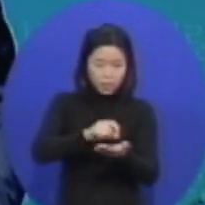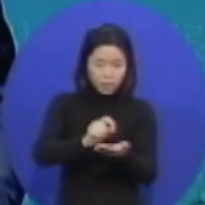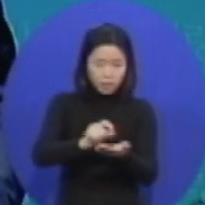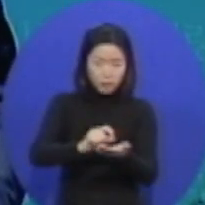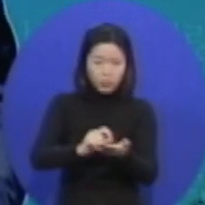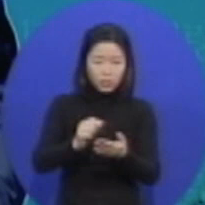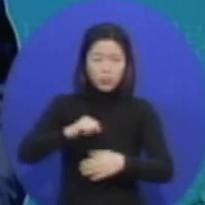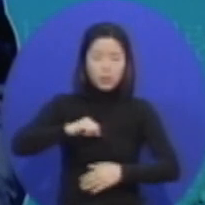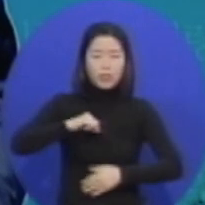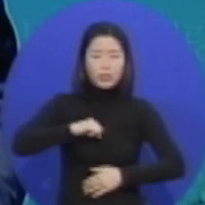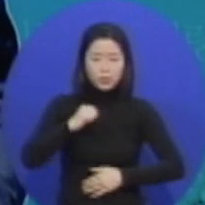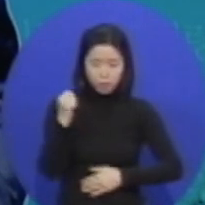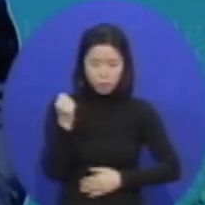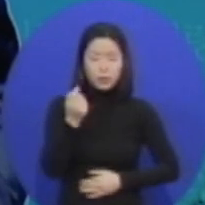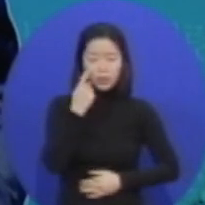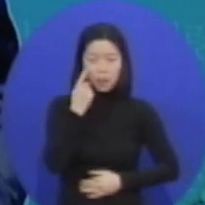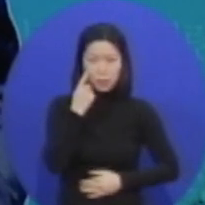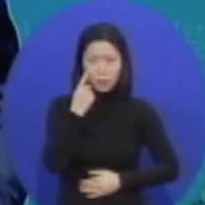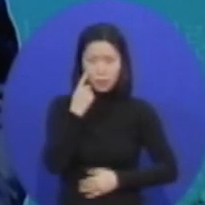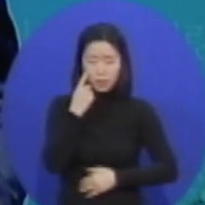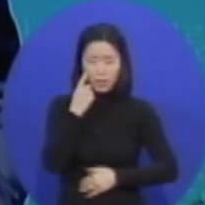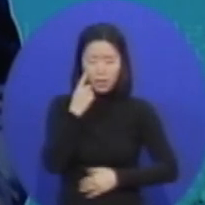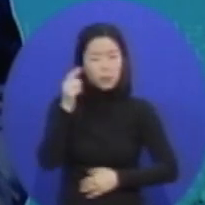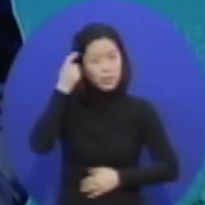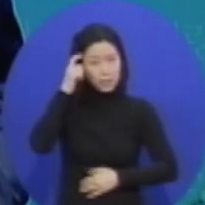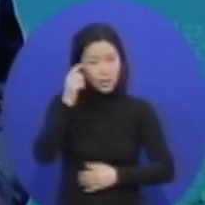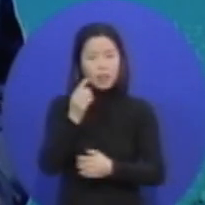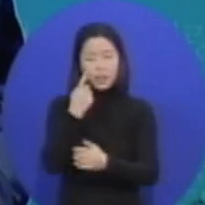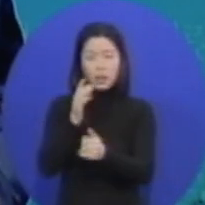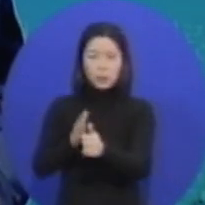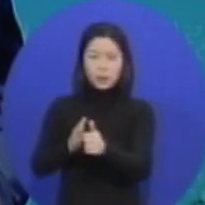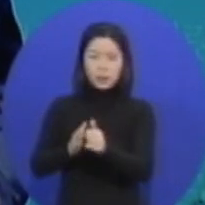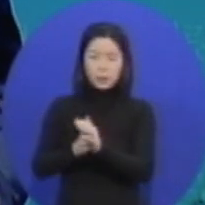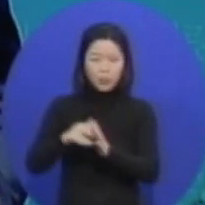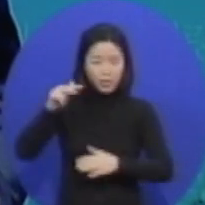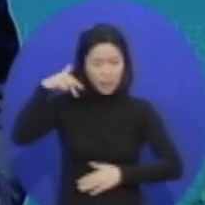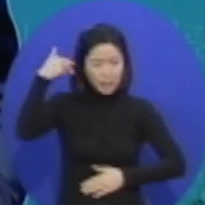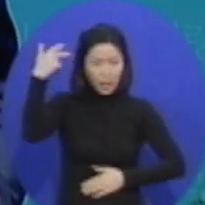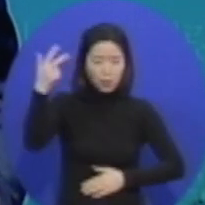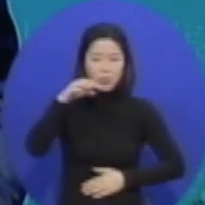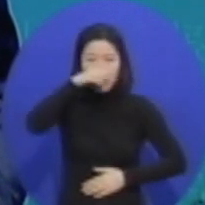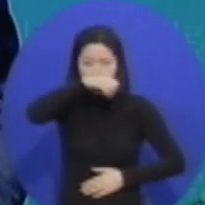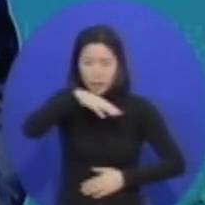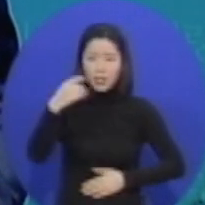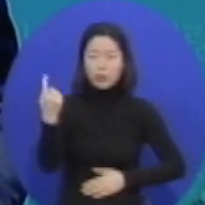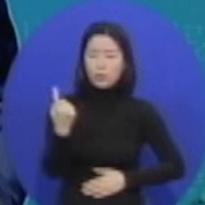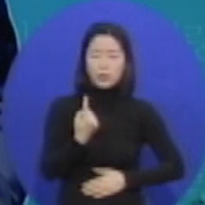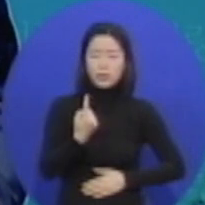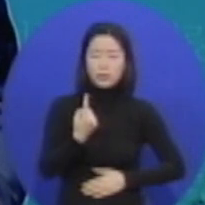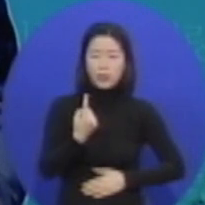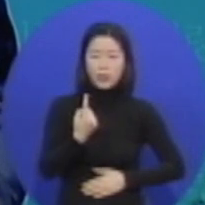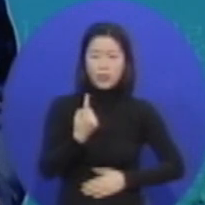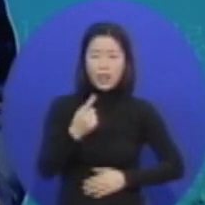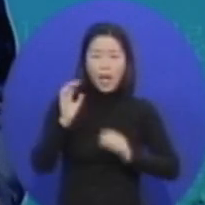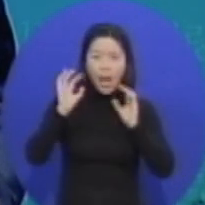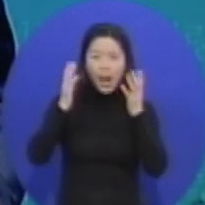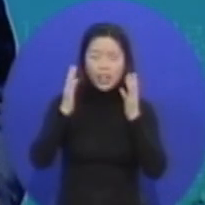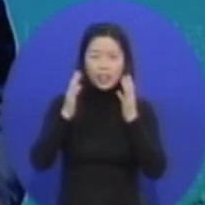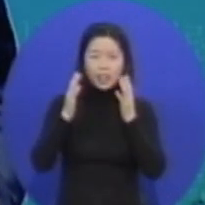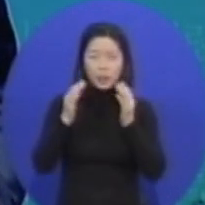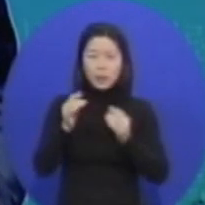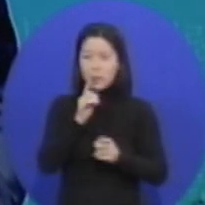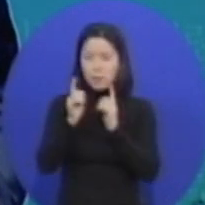원합니다 숙제 에요 에 만약에 다음주에 그냥 오시면 애들한테 할 말 없습니다 숙제 안